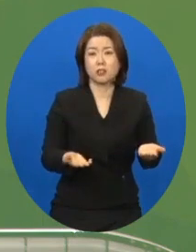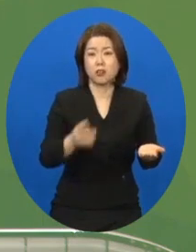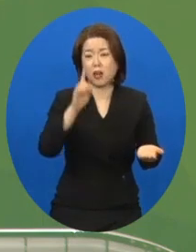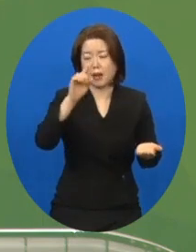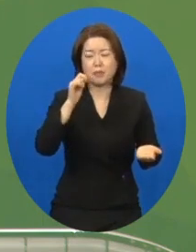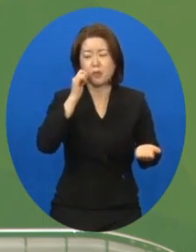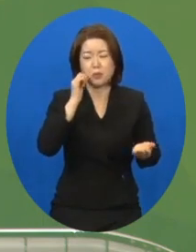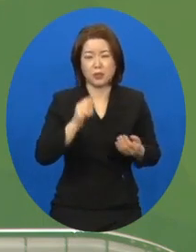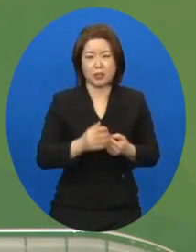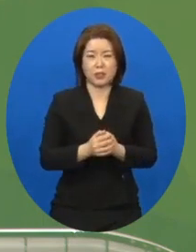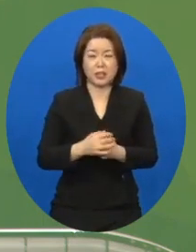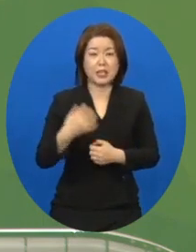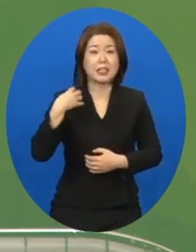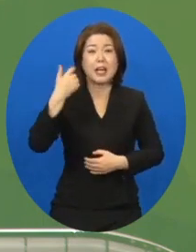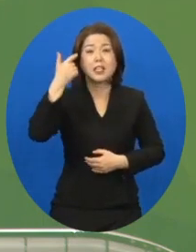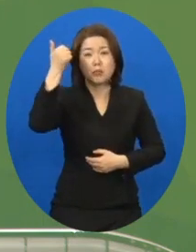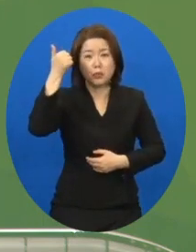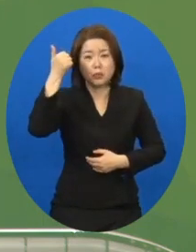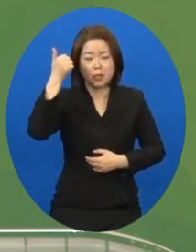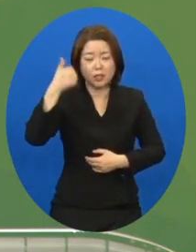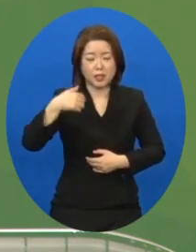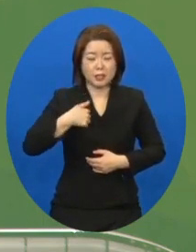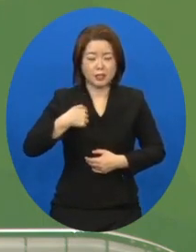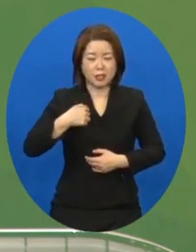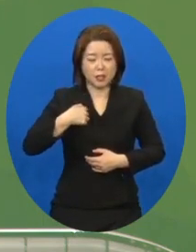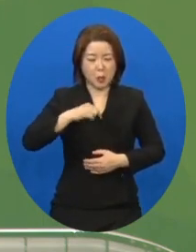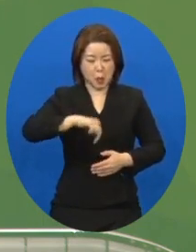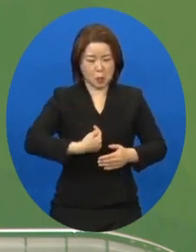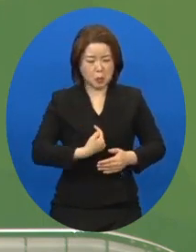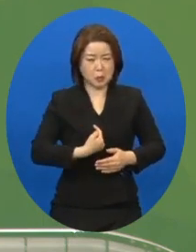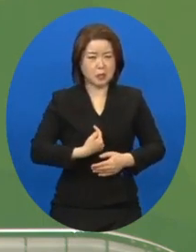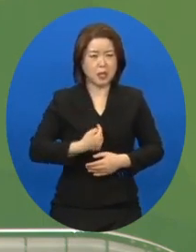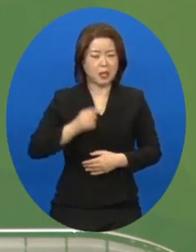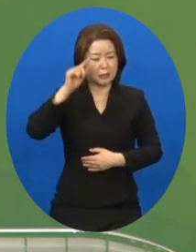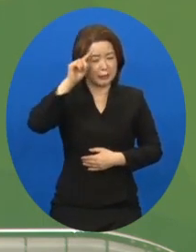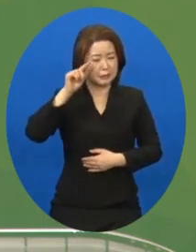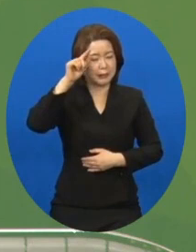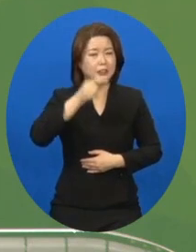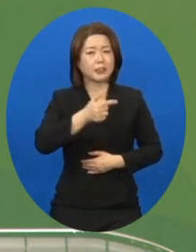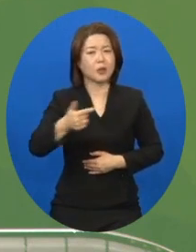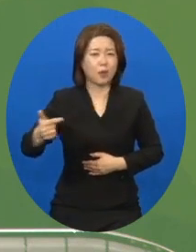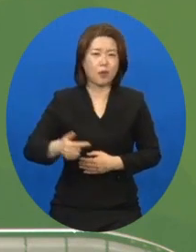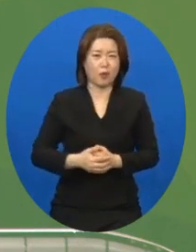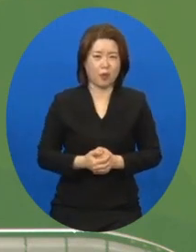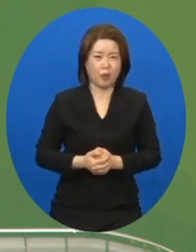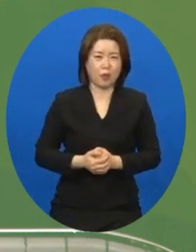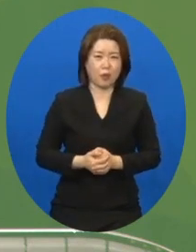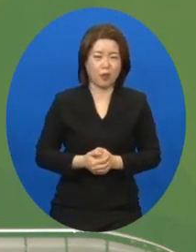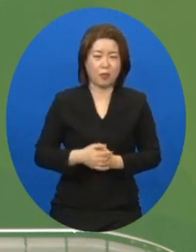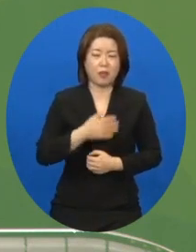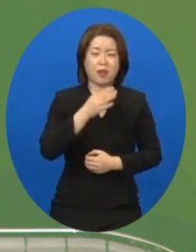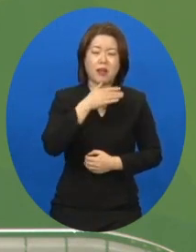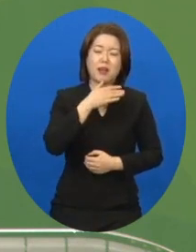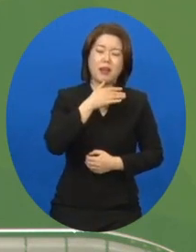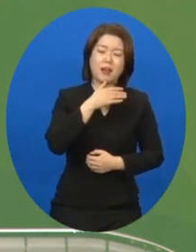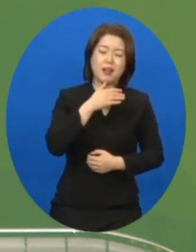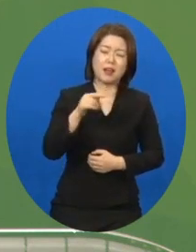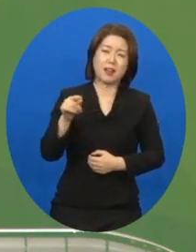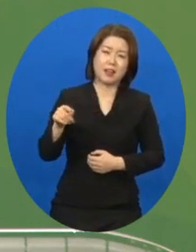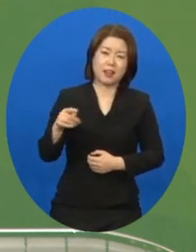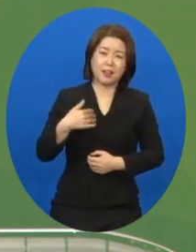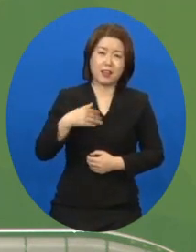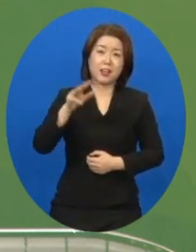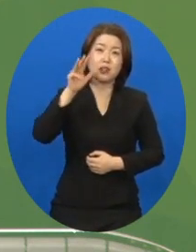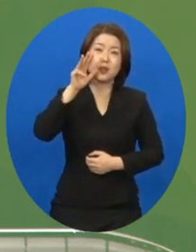담임 목사가 저에 대한 스트레스가 엄청나더라고요. 그때 알았어요. 아, 내가